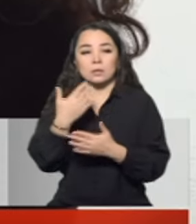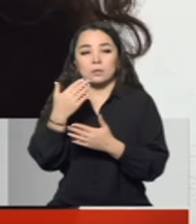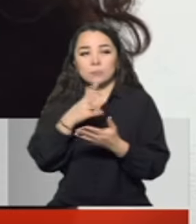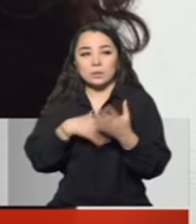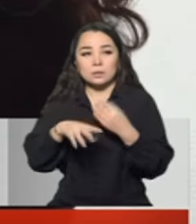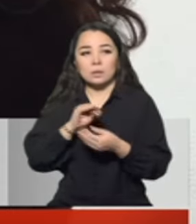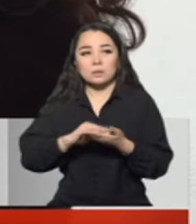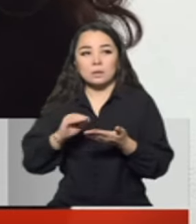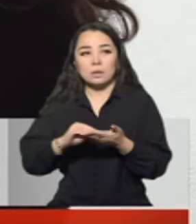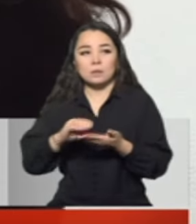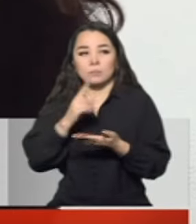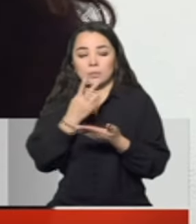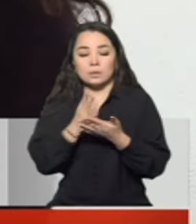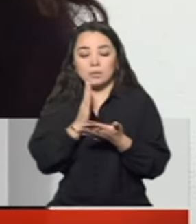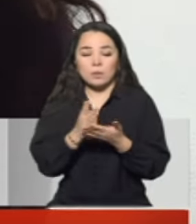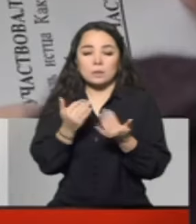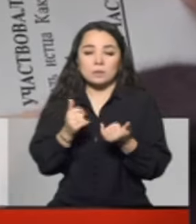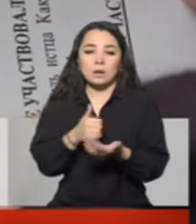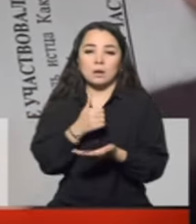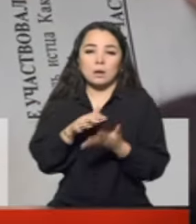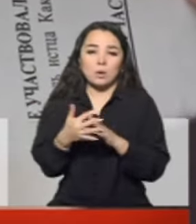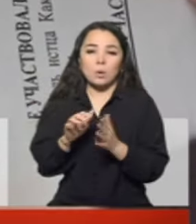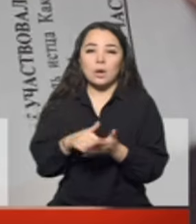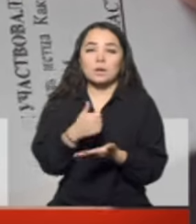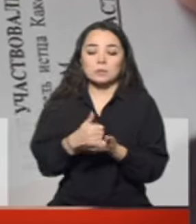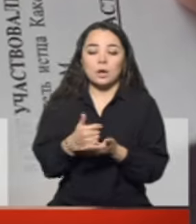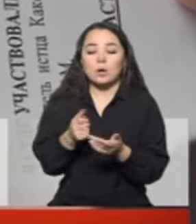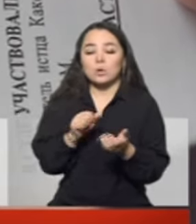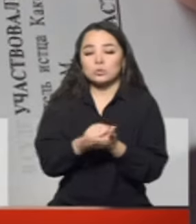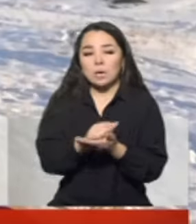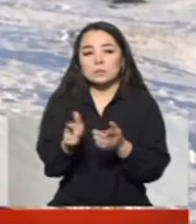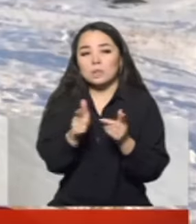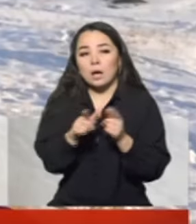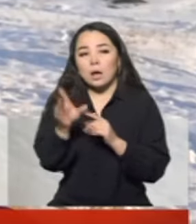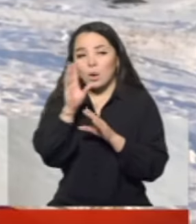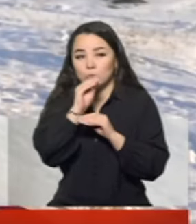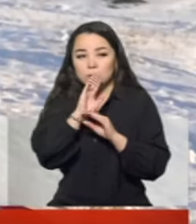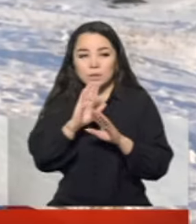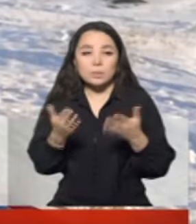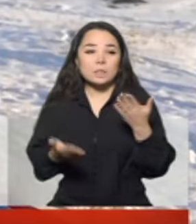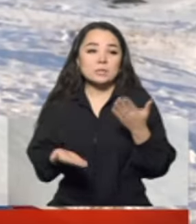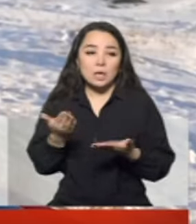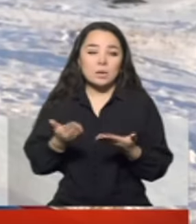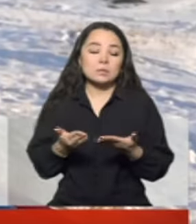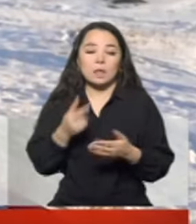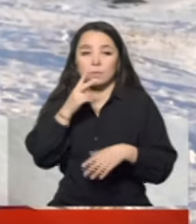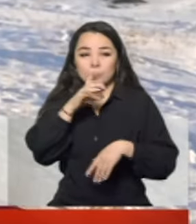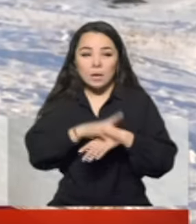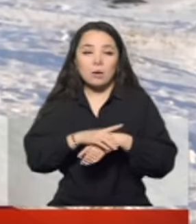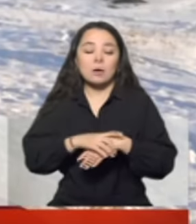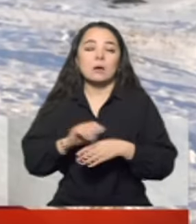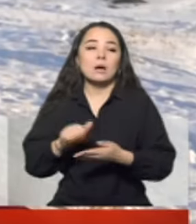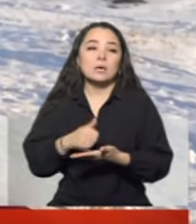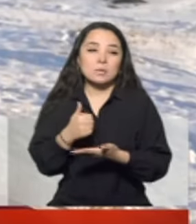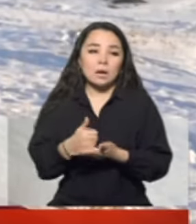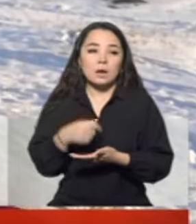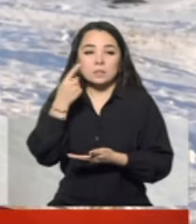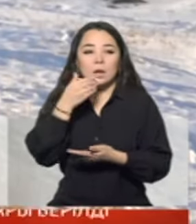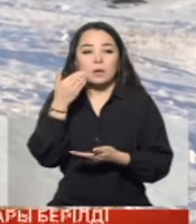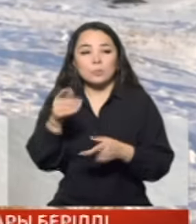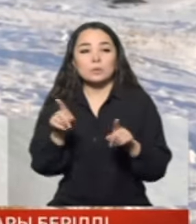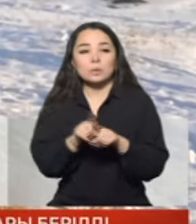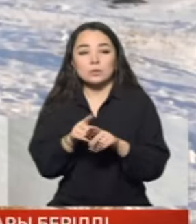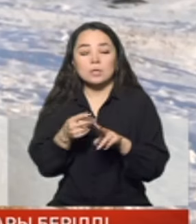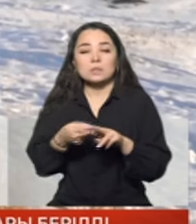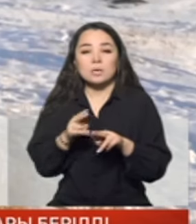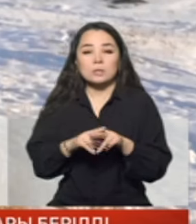хаттама толтырылады. Ауыл әкімдігі бұл құжатты дайындап үлгермеген. Егер де округ тарапынан, әкім тарапынан, халық тарапынан,